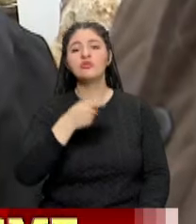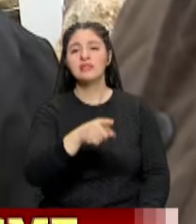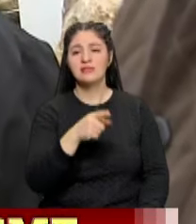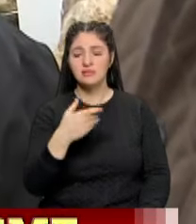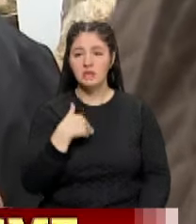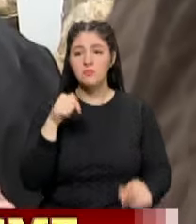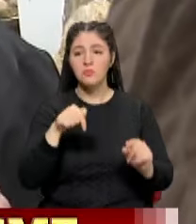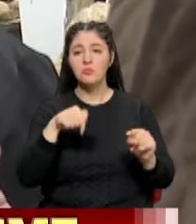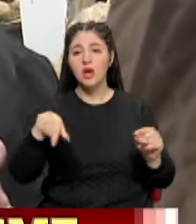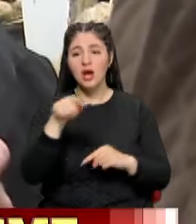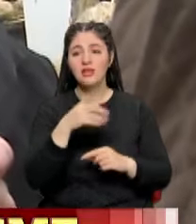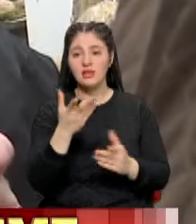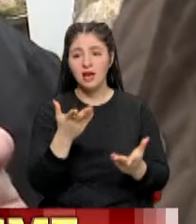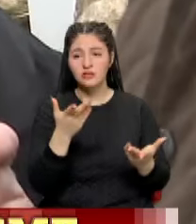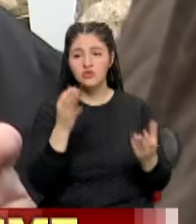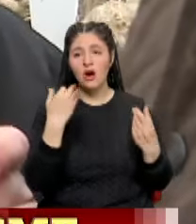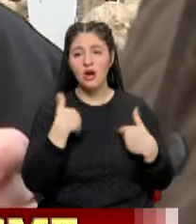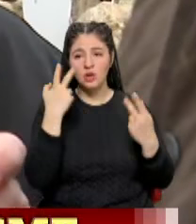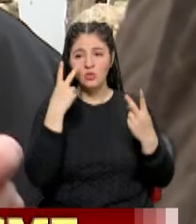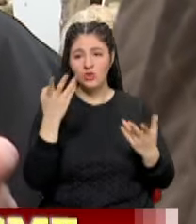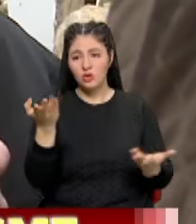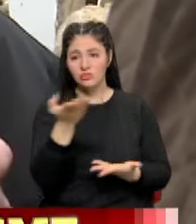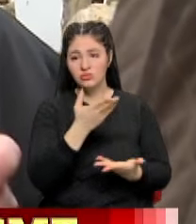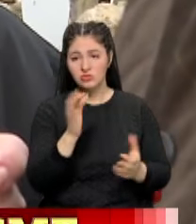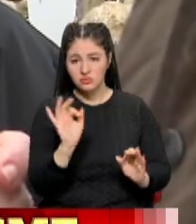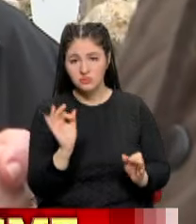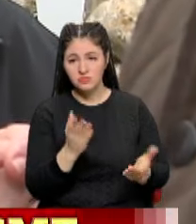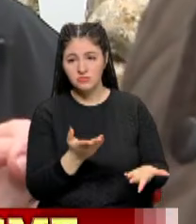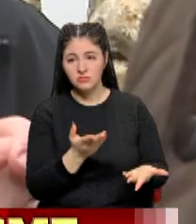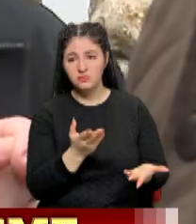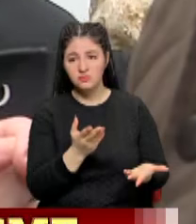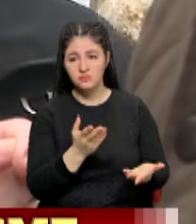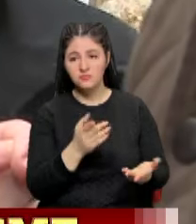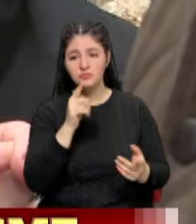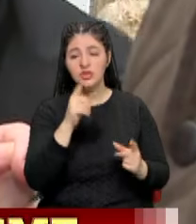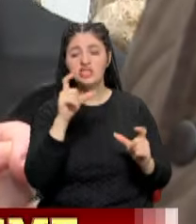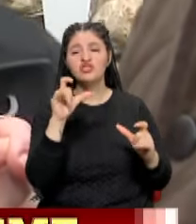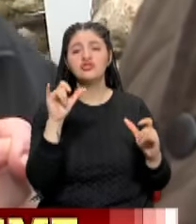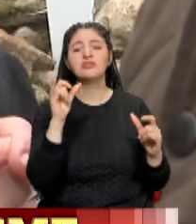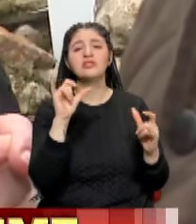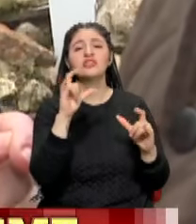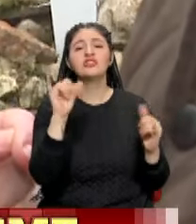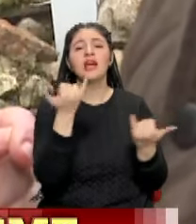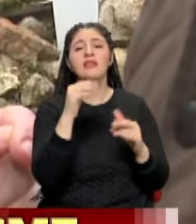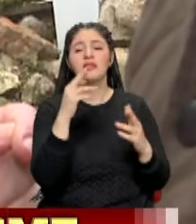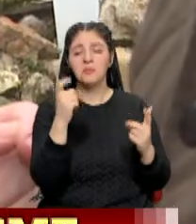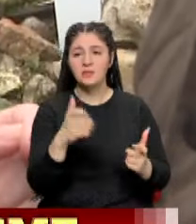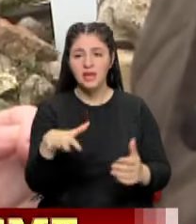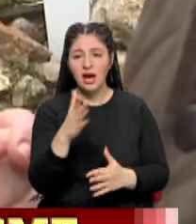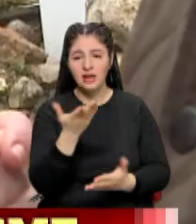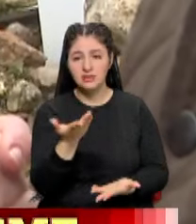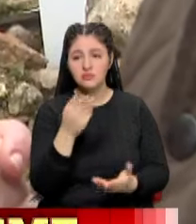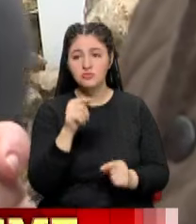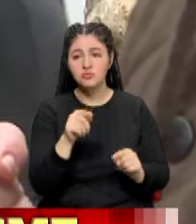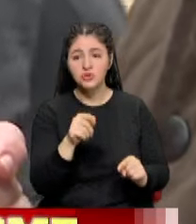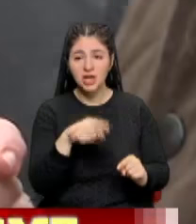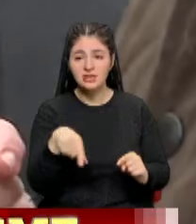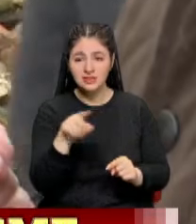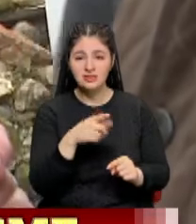mecbursun. Beni buralardan şu hali görüyorsunuz değil mi? Burası cennet gibi bir yerdi.